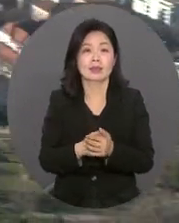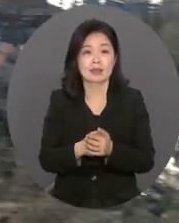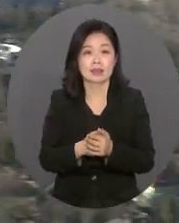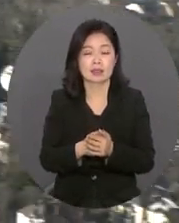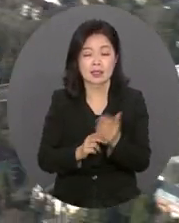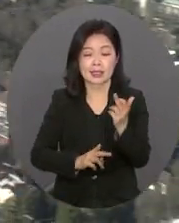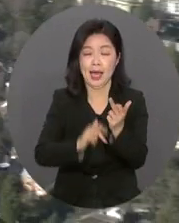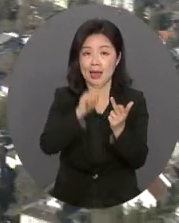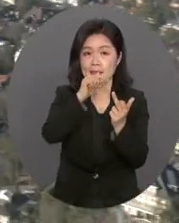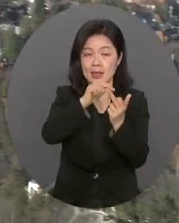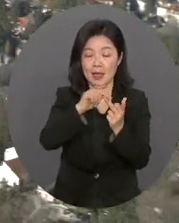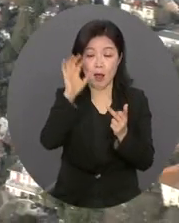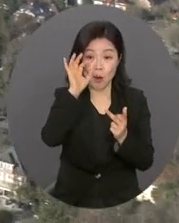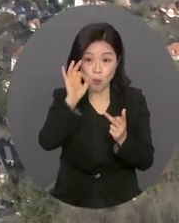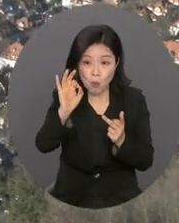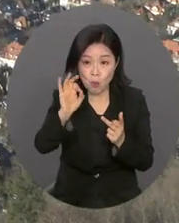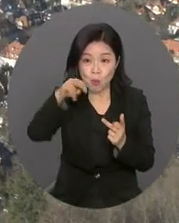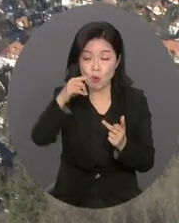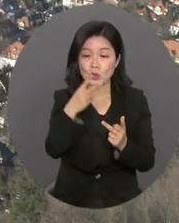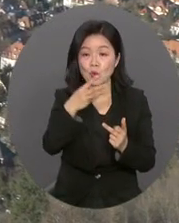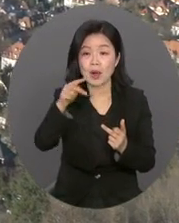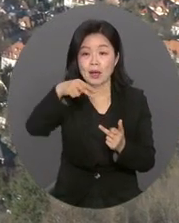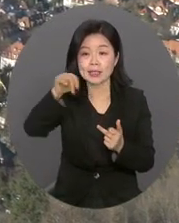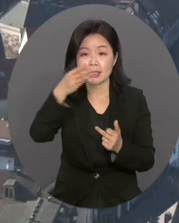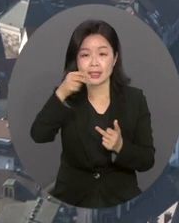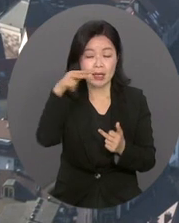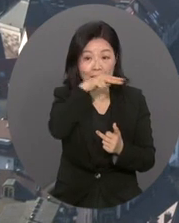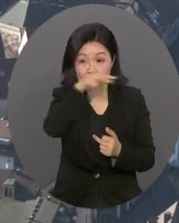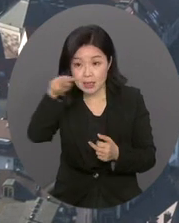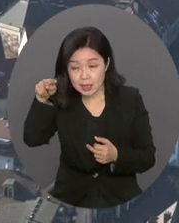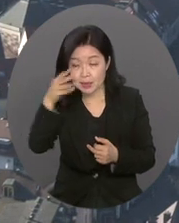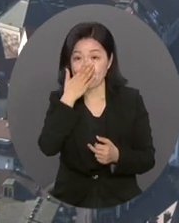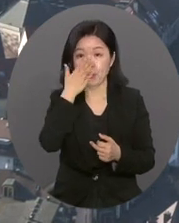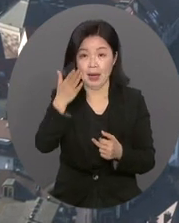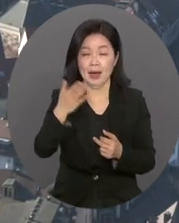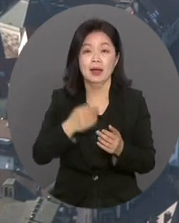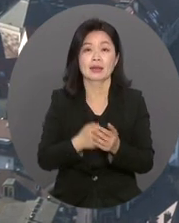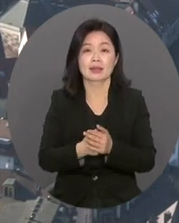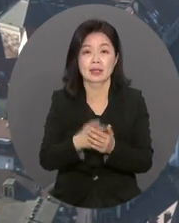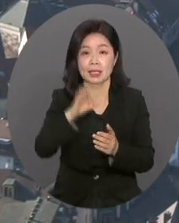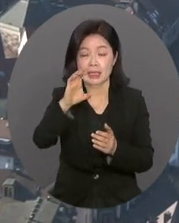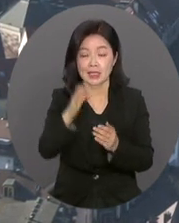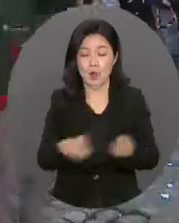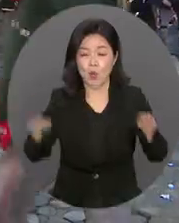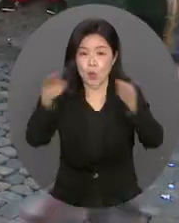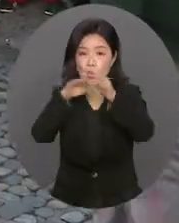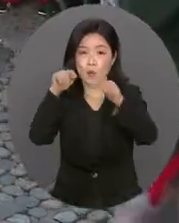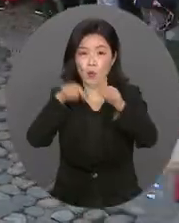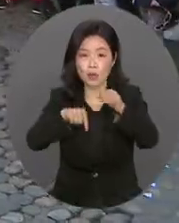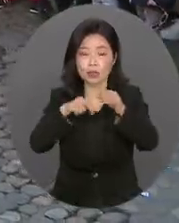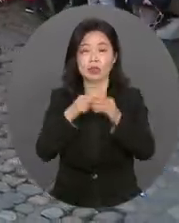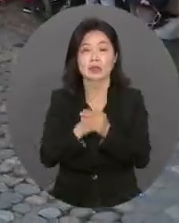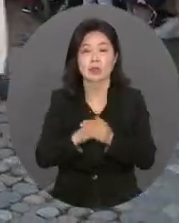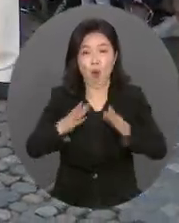전망대에 오르면 일명 솔라시티 전체가 한눈에 들어옵니다. 대성당이 있는 민스터 광장은 봄을